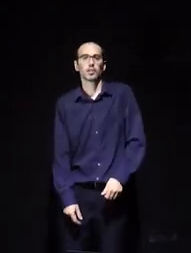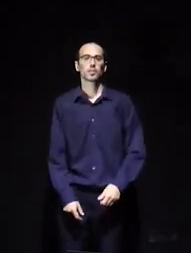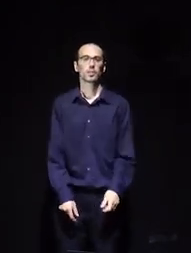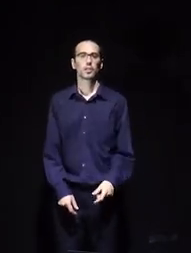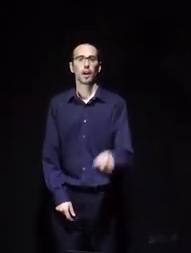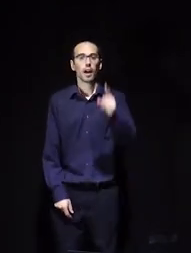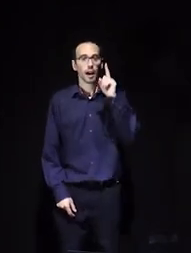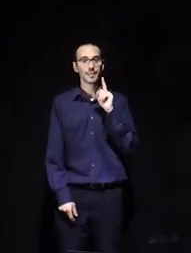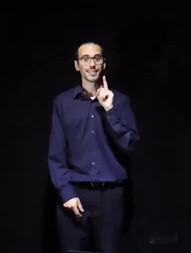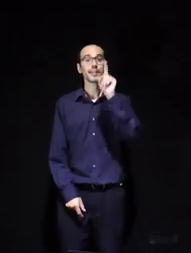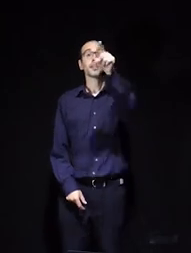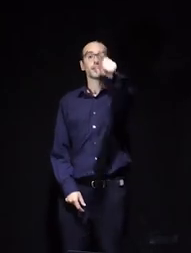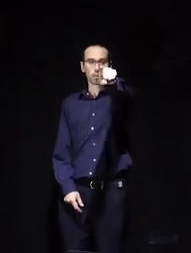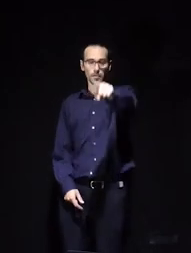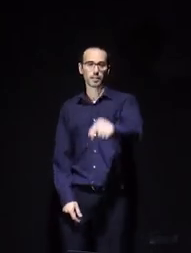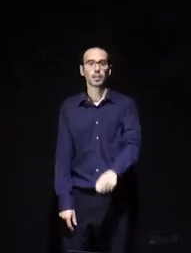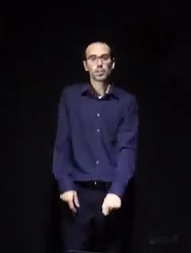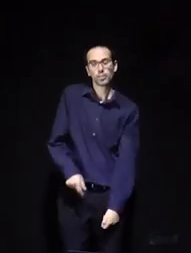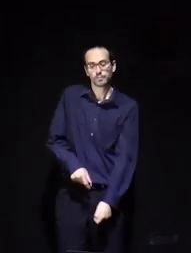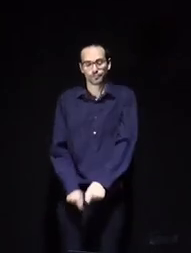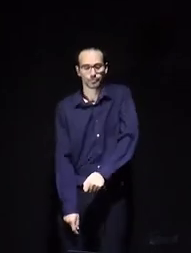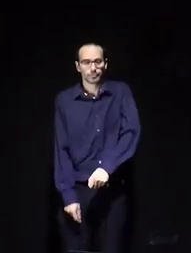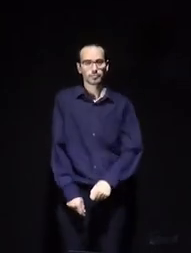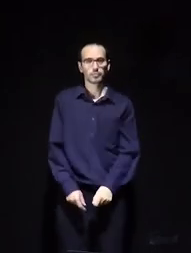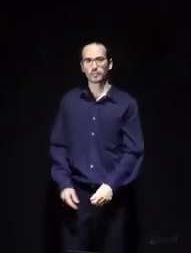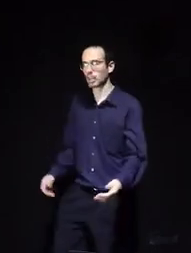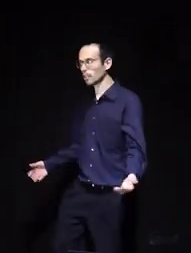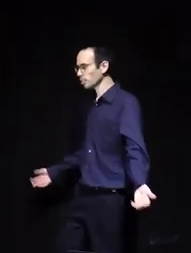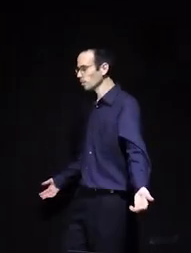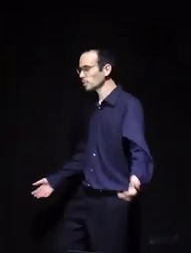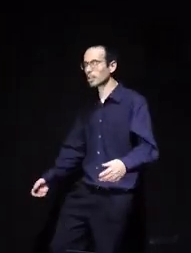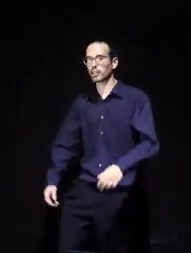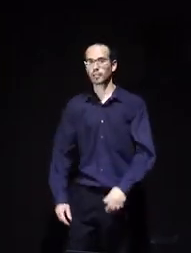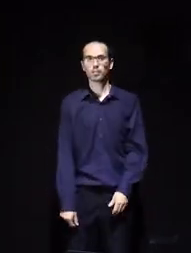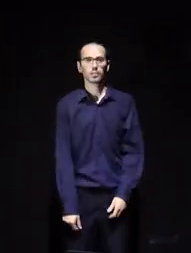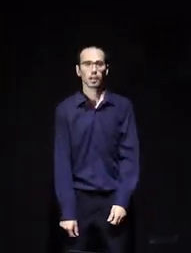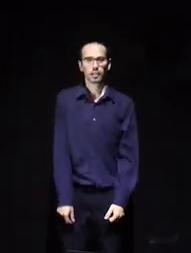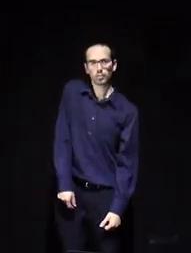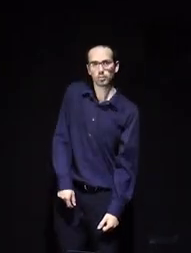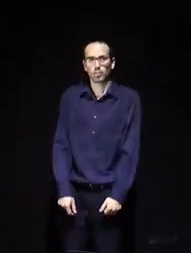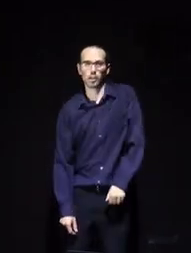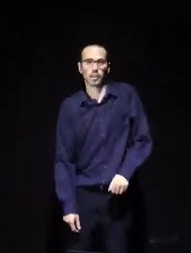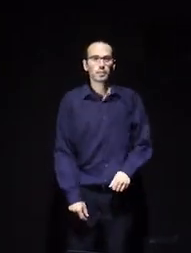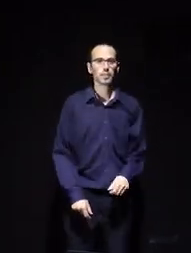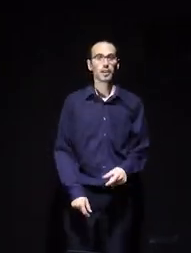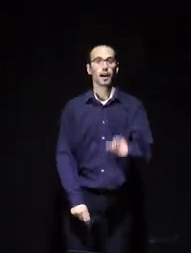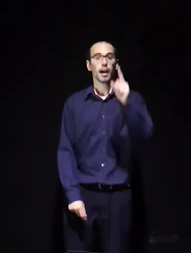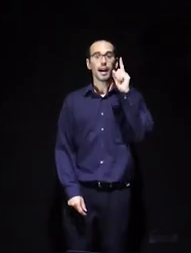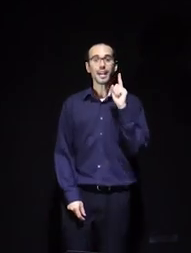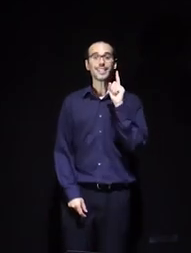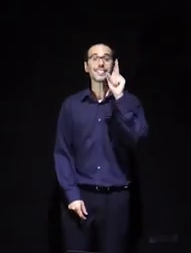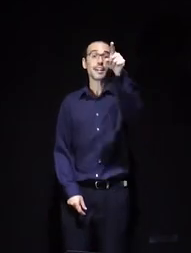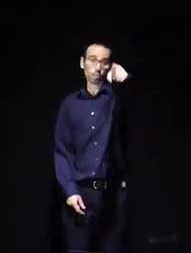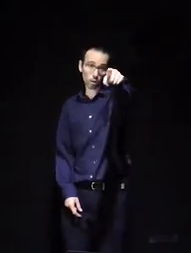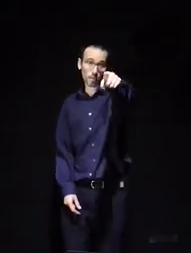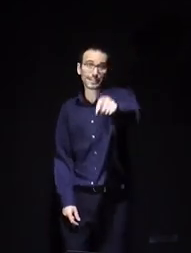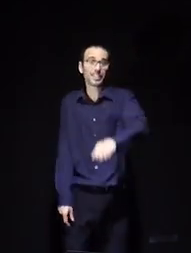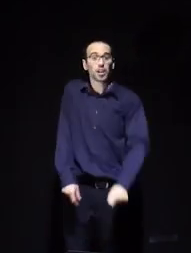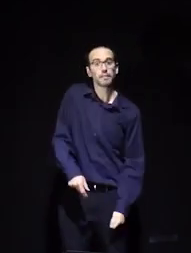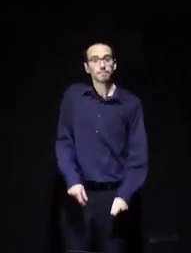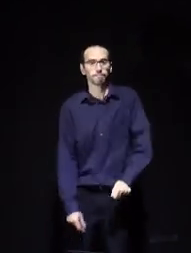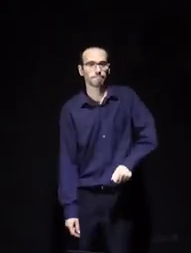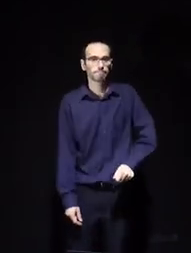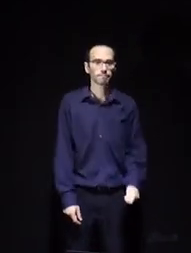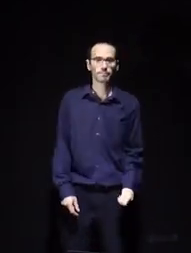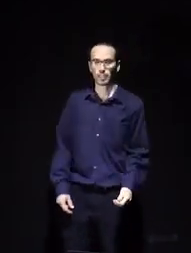nena tu no ets, has de ser tu mateix. No pot ser ningú que tu no ets, has de ser tu